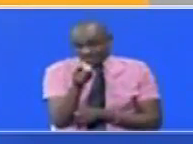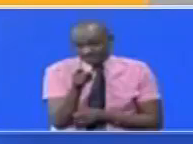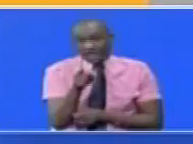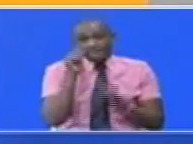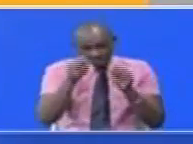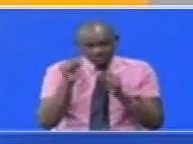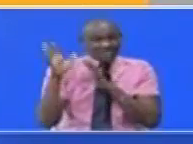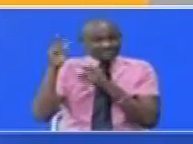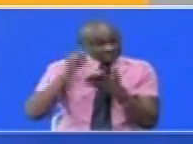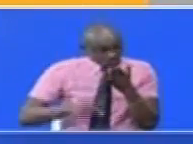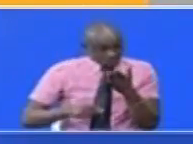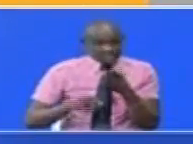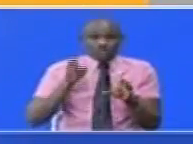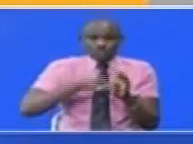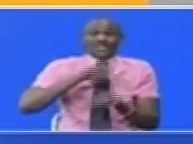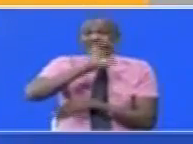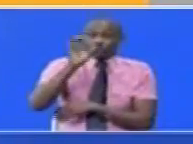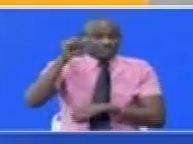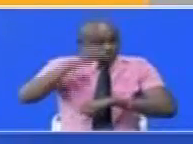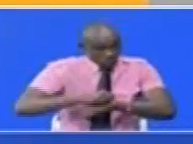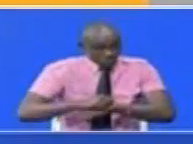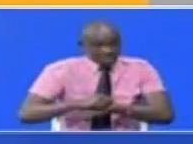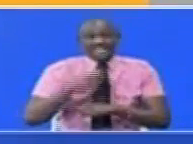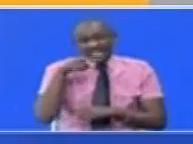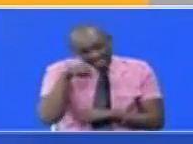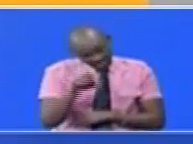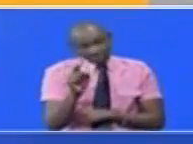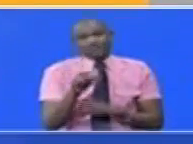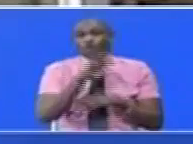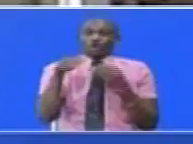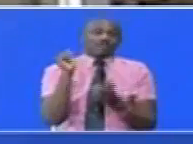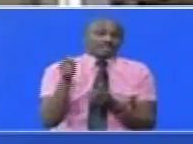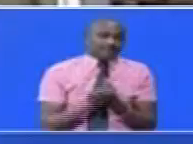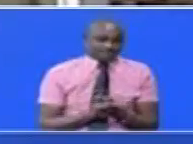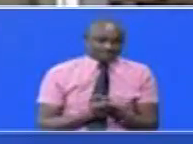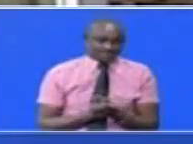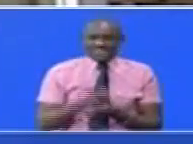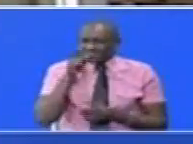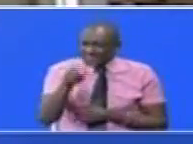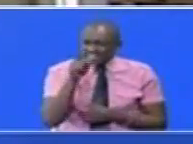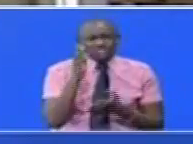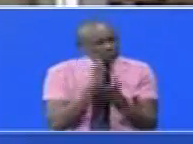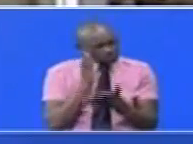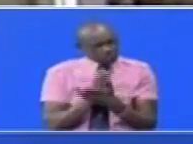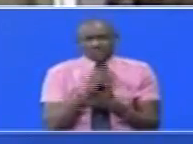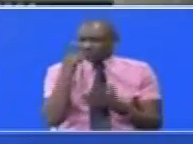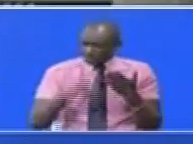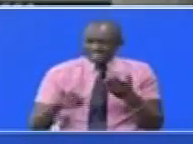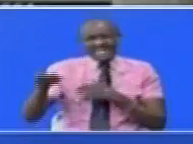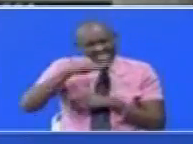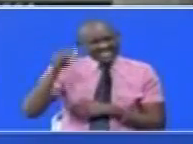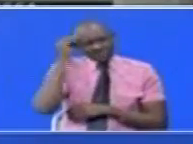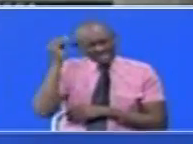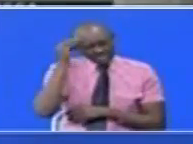114,907 wakitarajiwa katika shule za kaunti 993 kote nchini. Ni swala ambalo limetia doa sekta elimu kwa mwaka